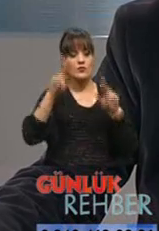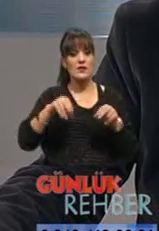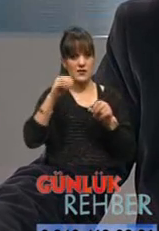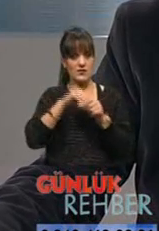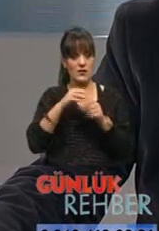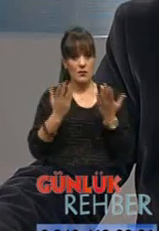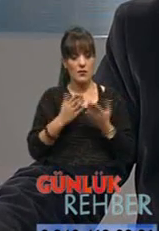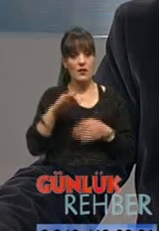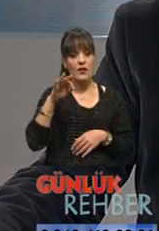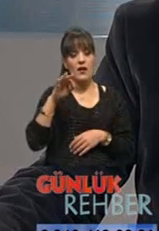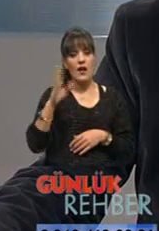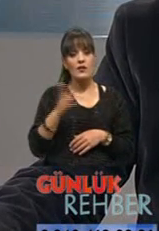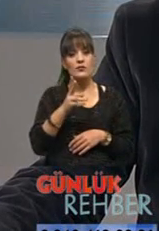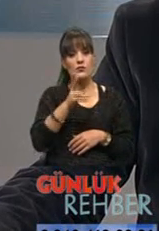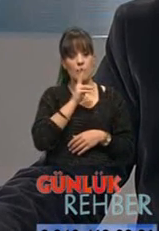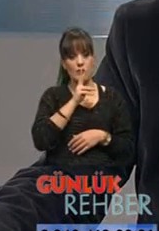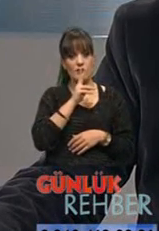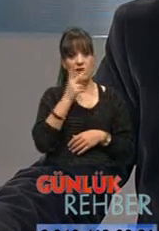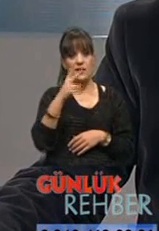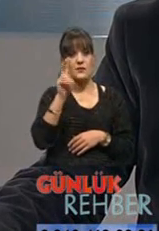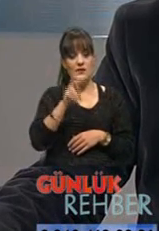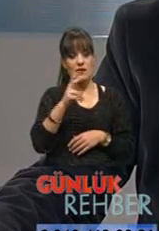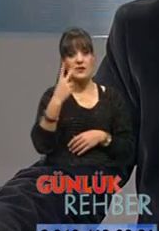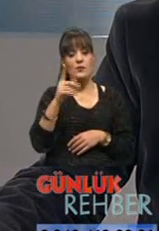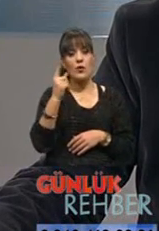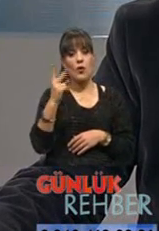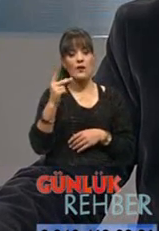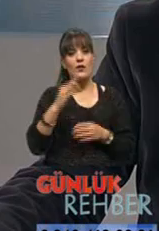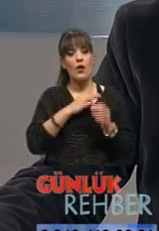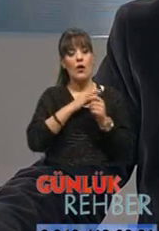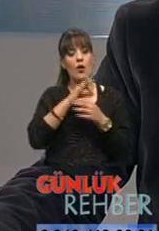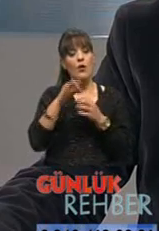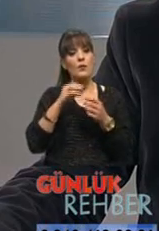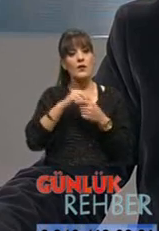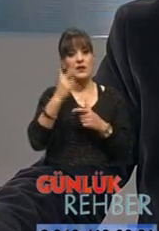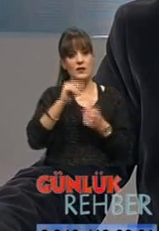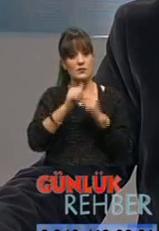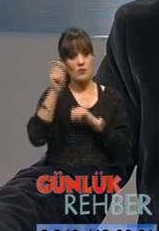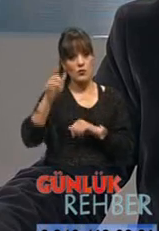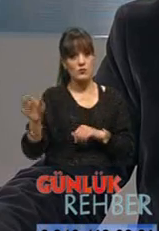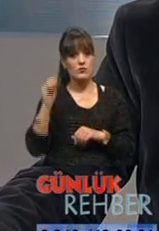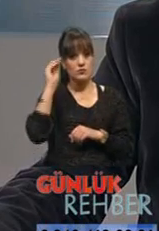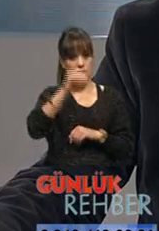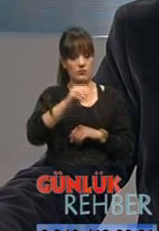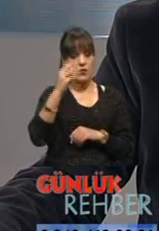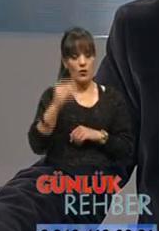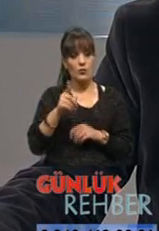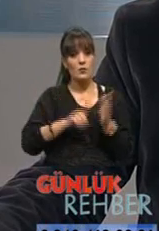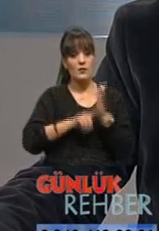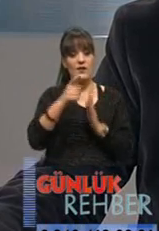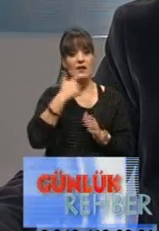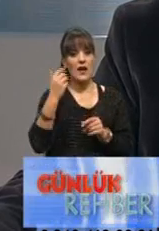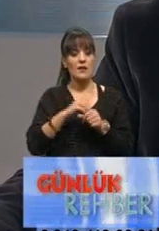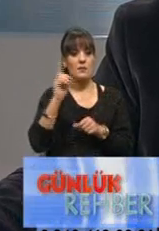ama İşte en son 2008 ve 2012 olimpiyatlarına iki sporcuyla katıldık. Bu bir başarıdır. Yani tarihinde